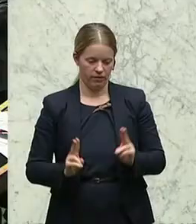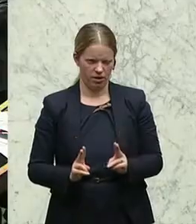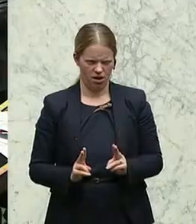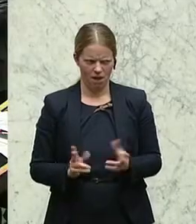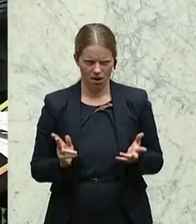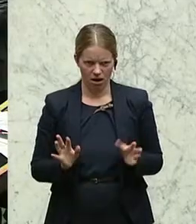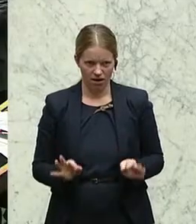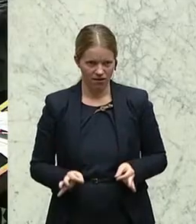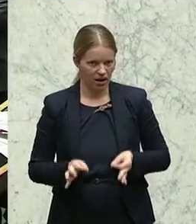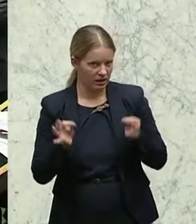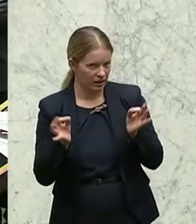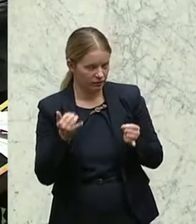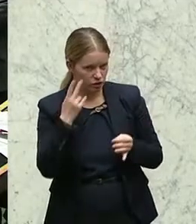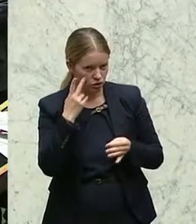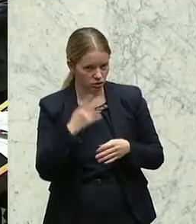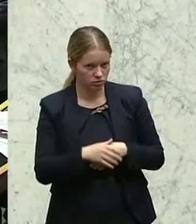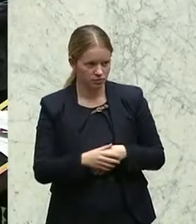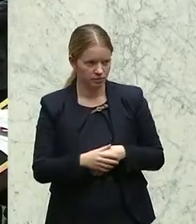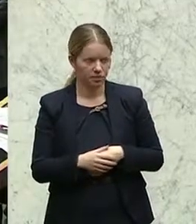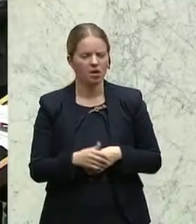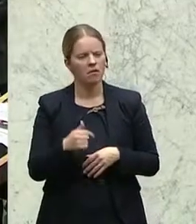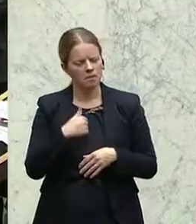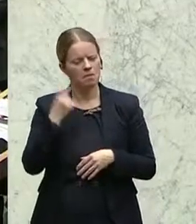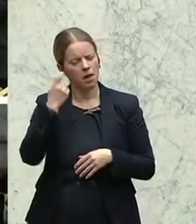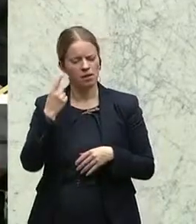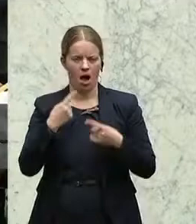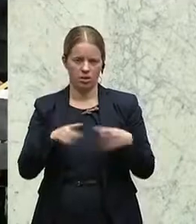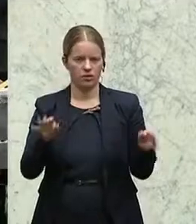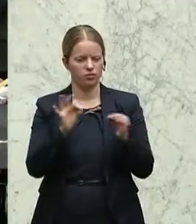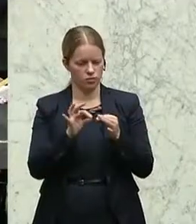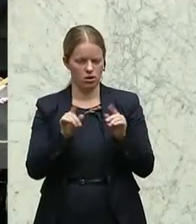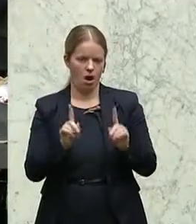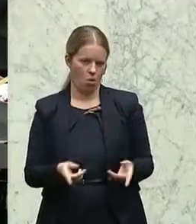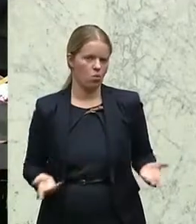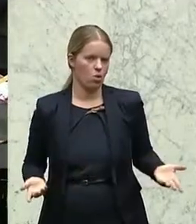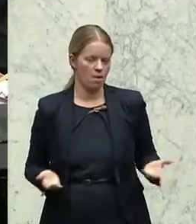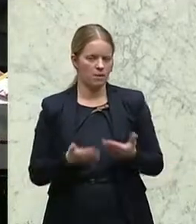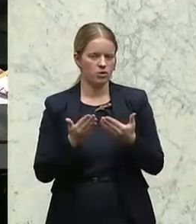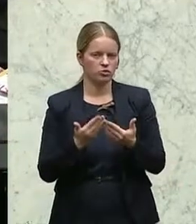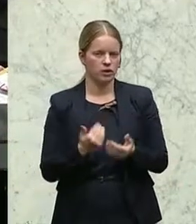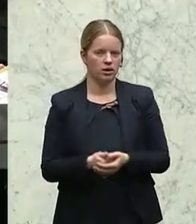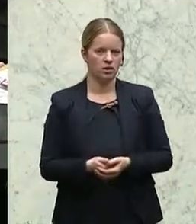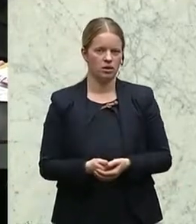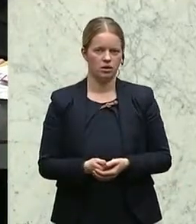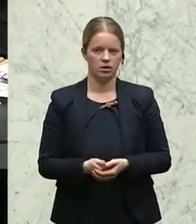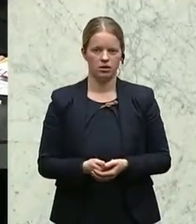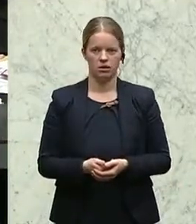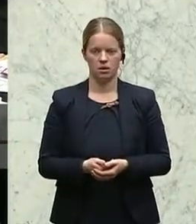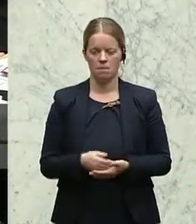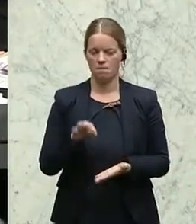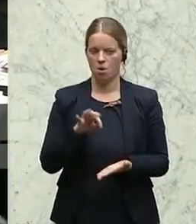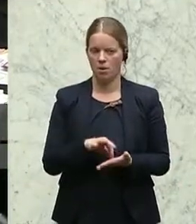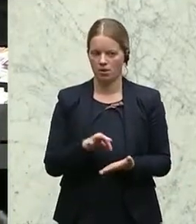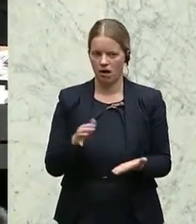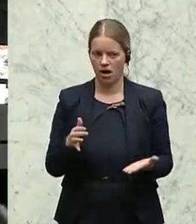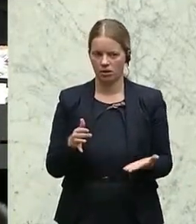zu tun haben wird, wir haben gemeint, das würde auch anders funktionieren, wenn man sich vor allem ansieht, dass derzeit nicht